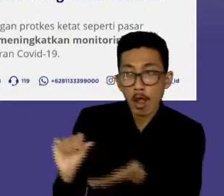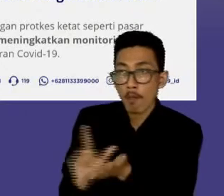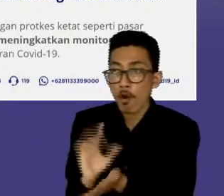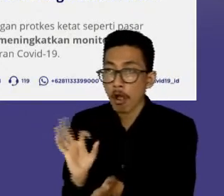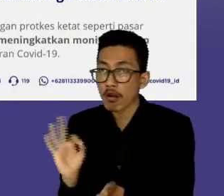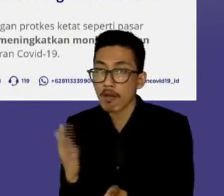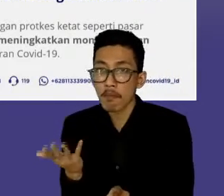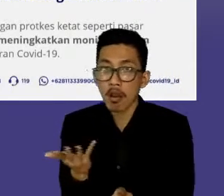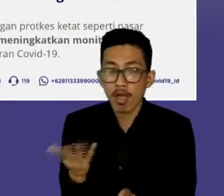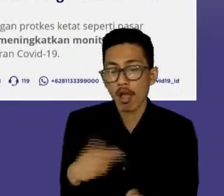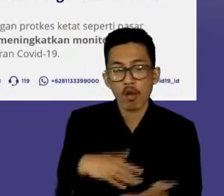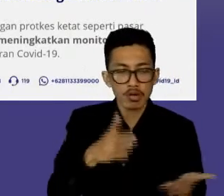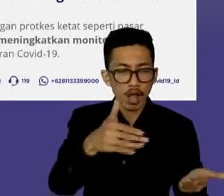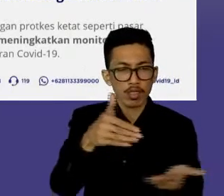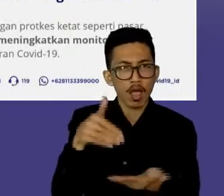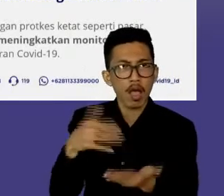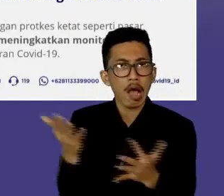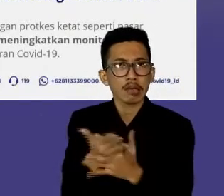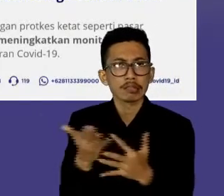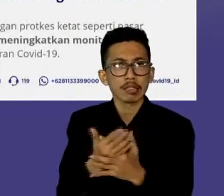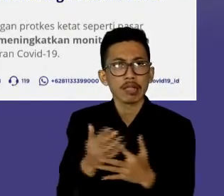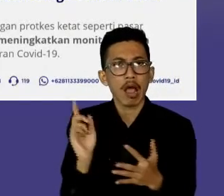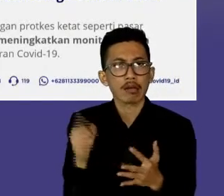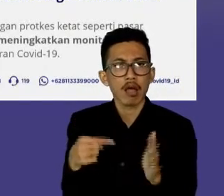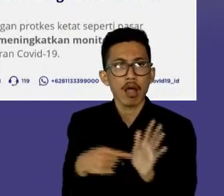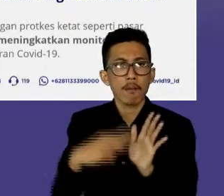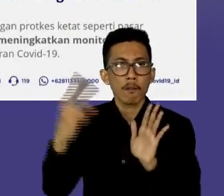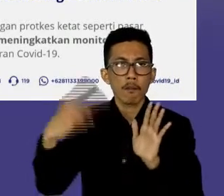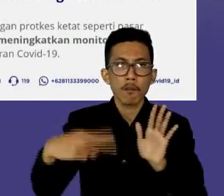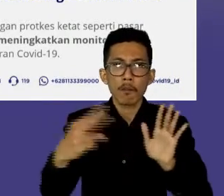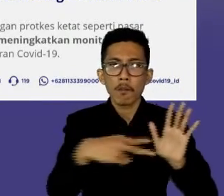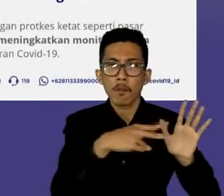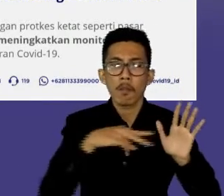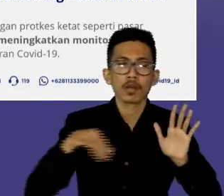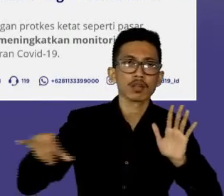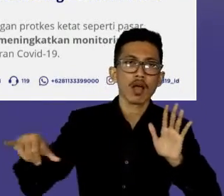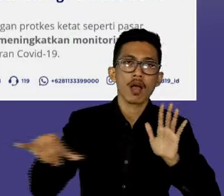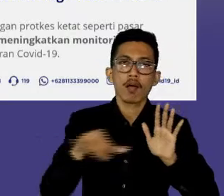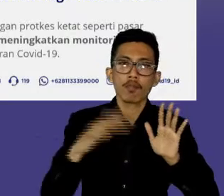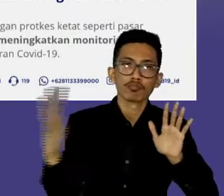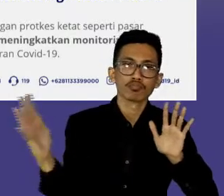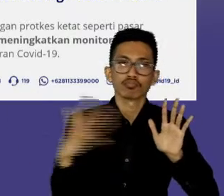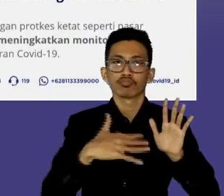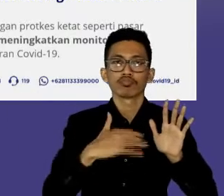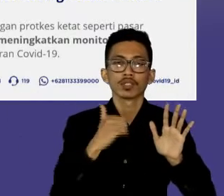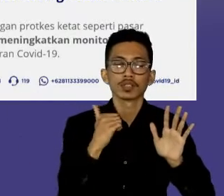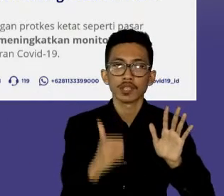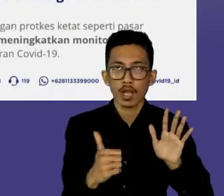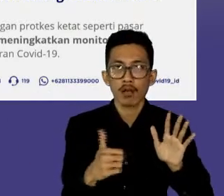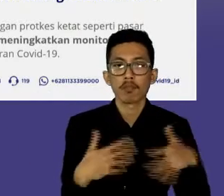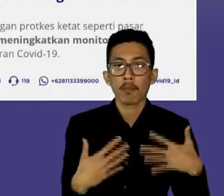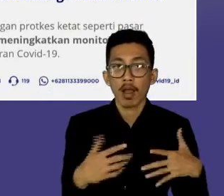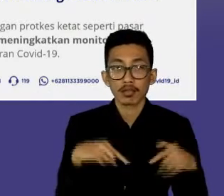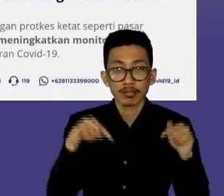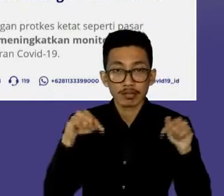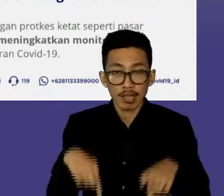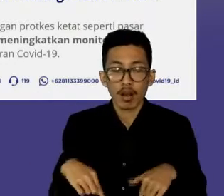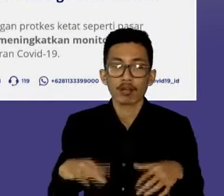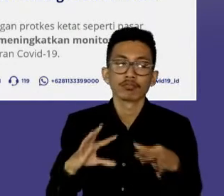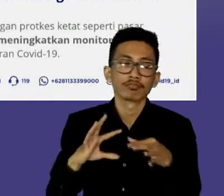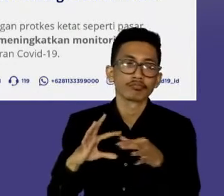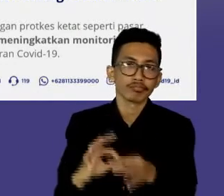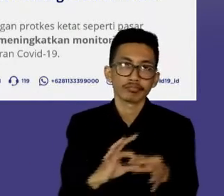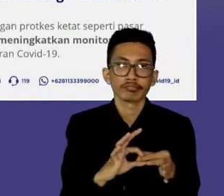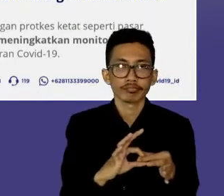Ini sudah diberikan aksesnya untuk bisa memantau sama-sama, untuk melakukan monitoring evaluasi. Sekarang gimana caranya saling berkolaborasi